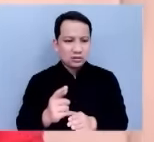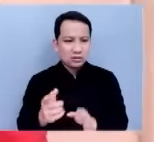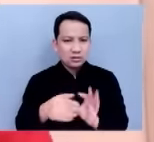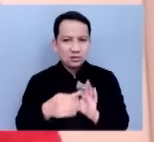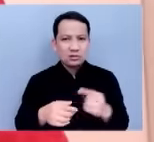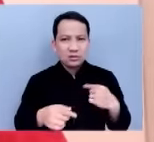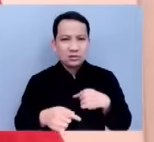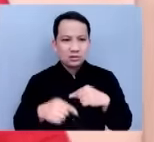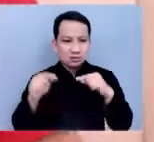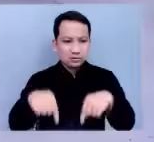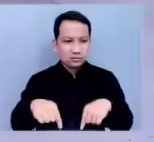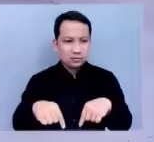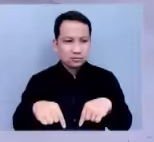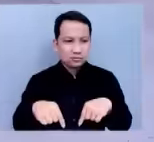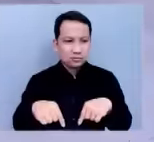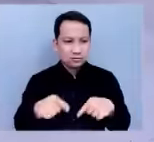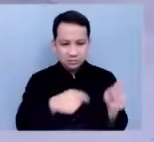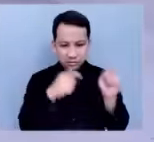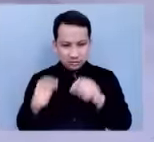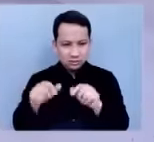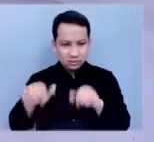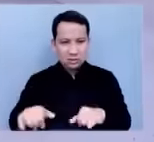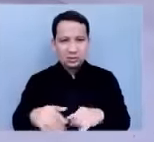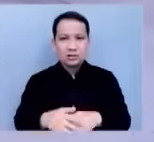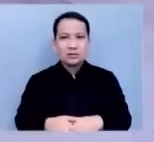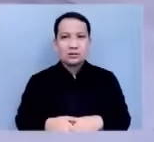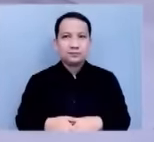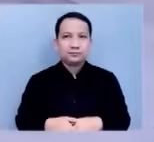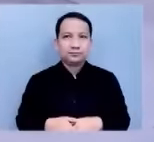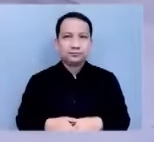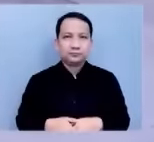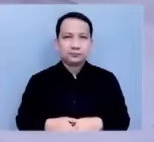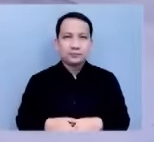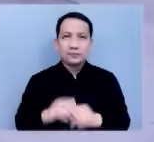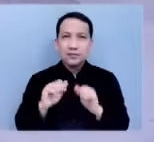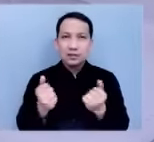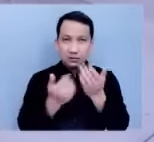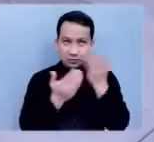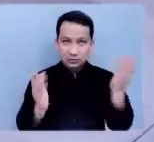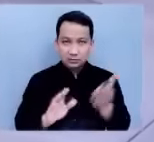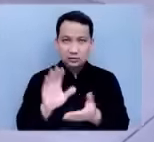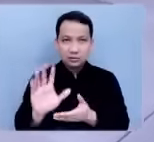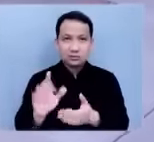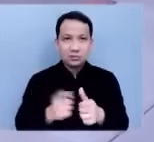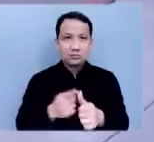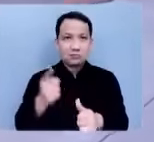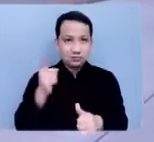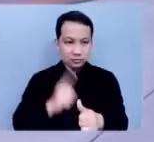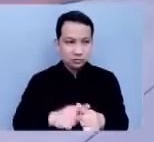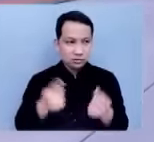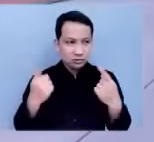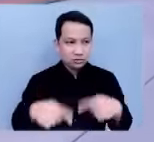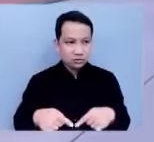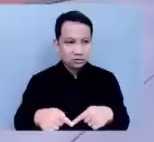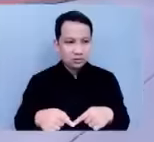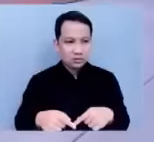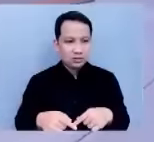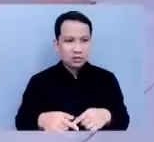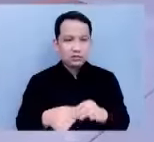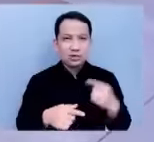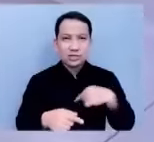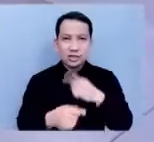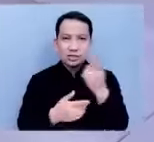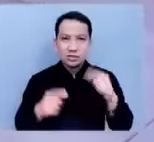na pala kami titira. Eh sa mga bagets natin, kamusta naman yung una ninyong pagdalaw dito sa Mandaluyong